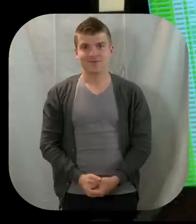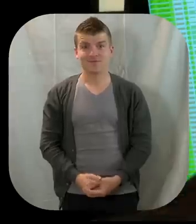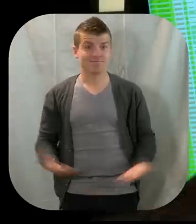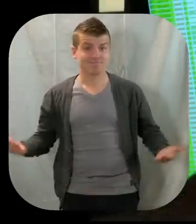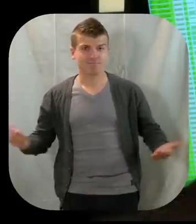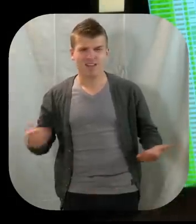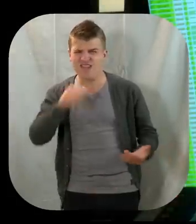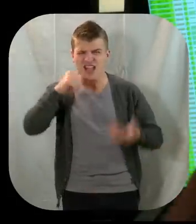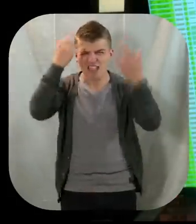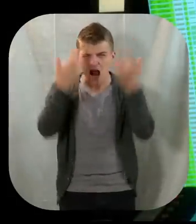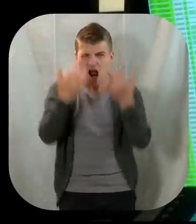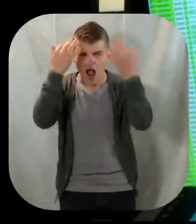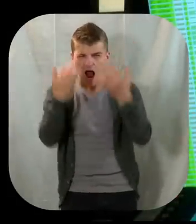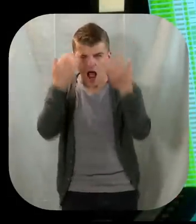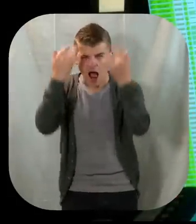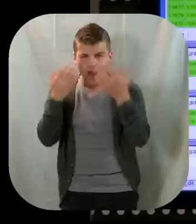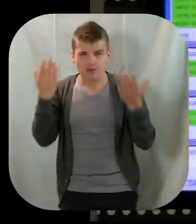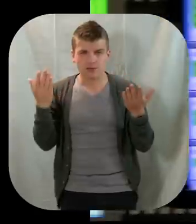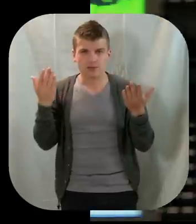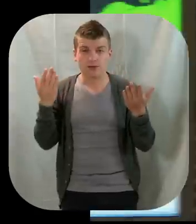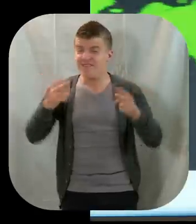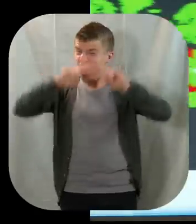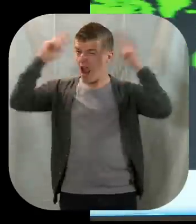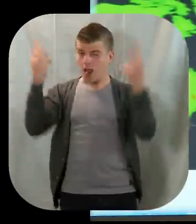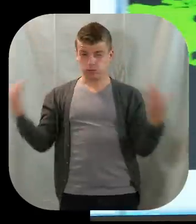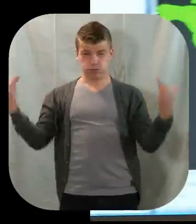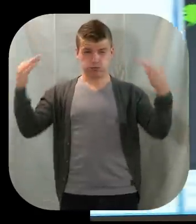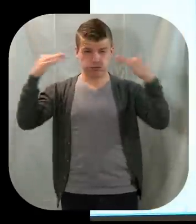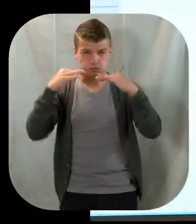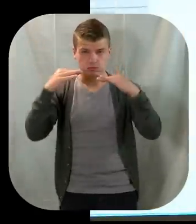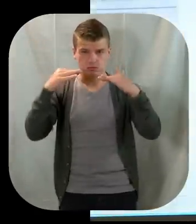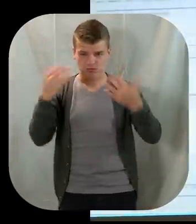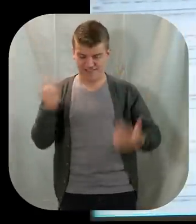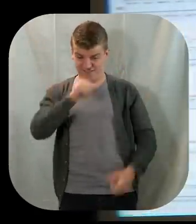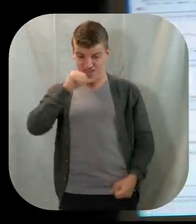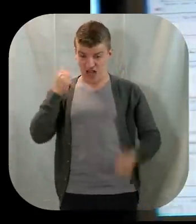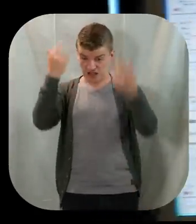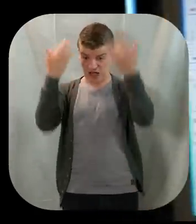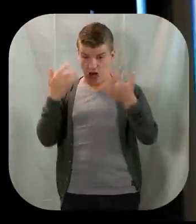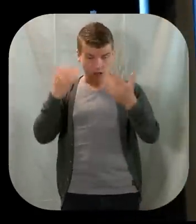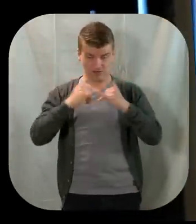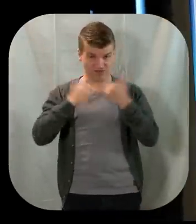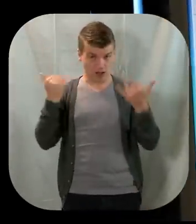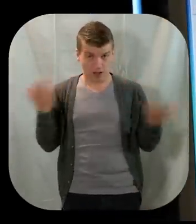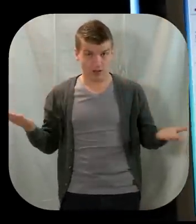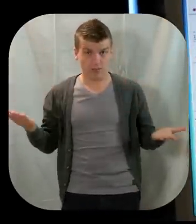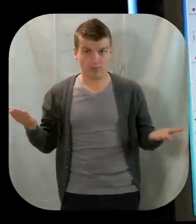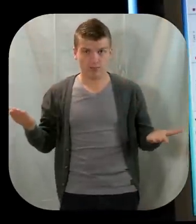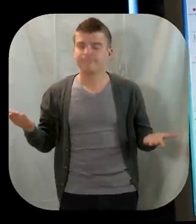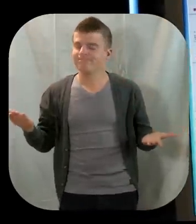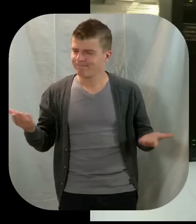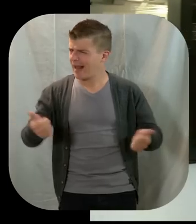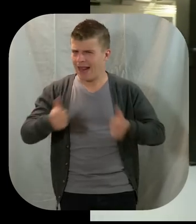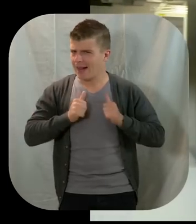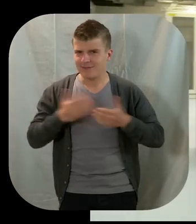Zahlen über Zahlen. Aus der ganzen Welt. Wie wird man mit solchen Zahlenmengen fertig? Da hilft